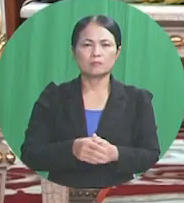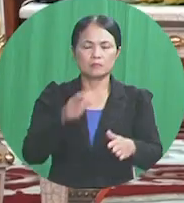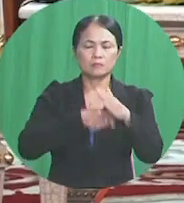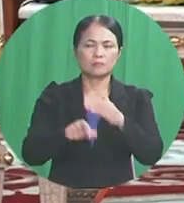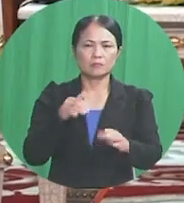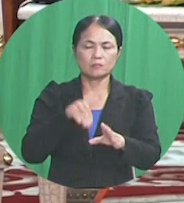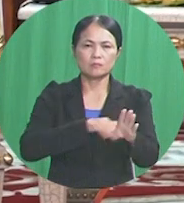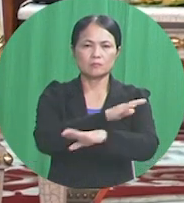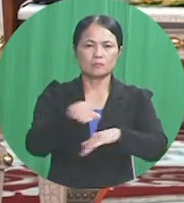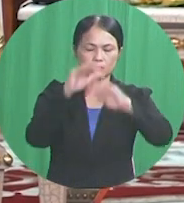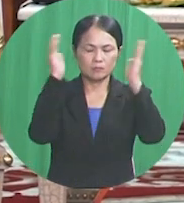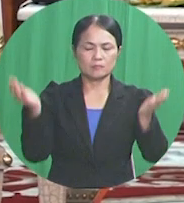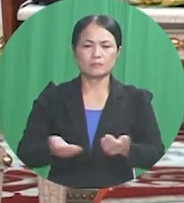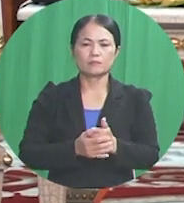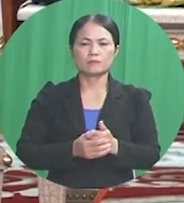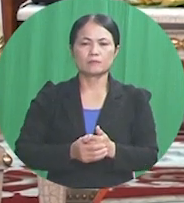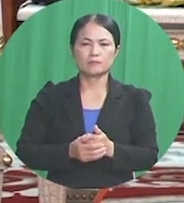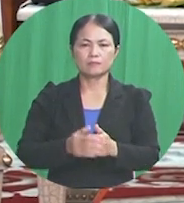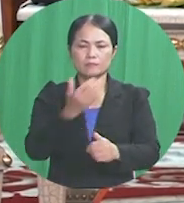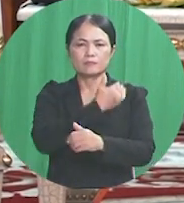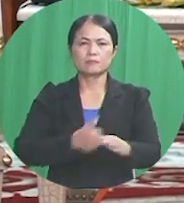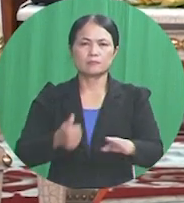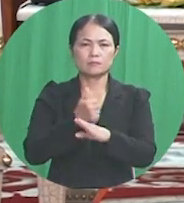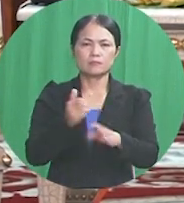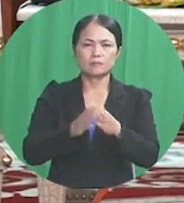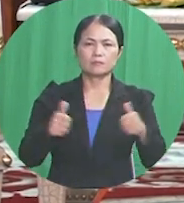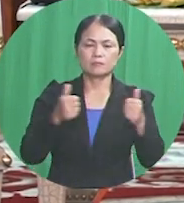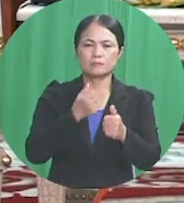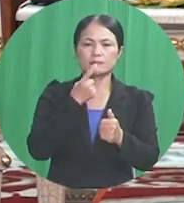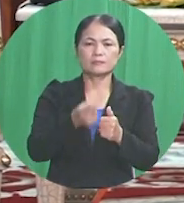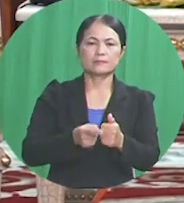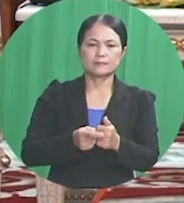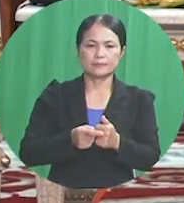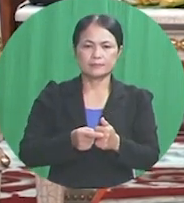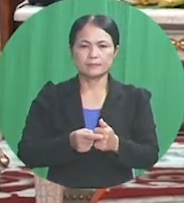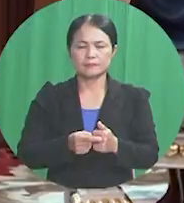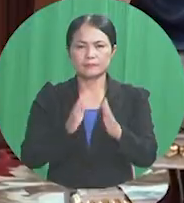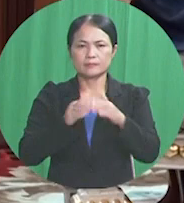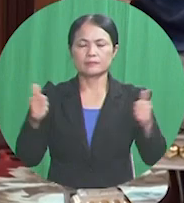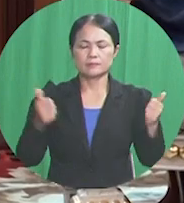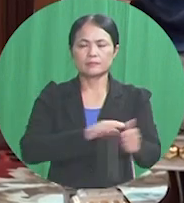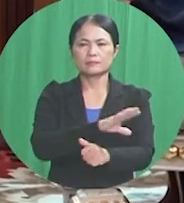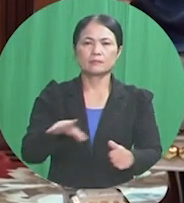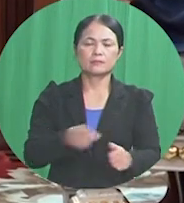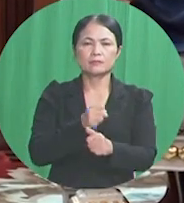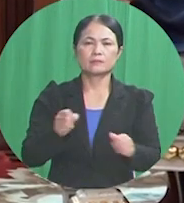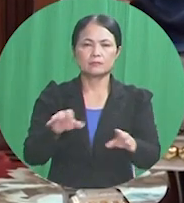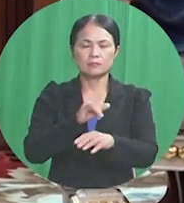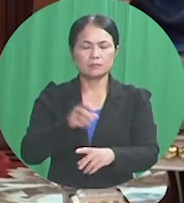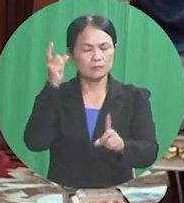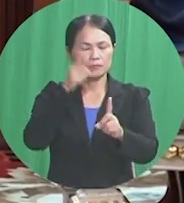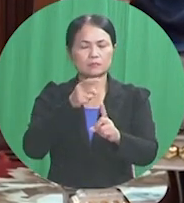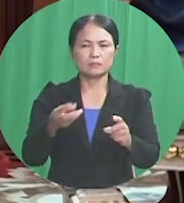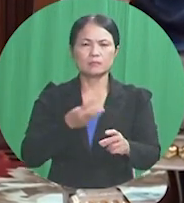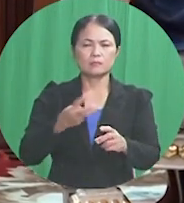มียนในตัวจังสกาลุกสำนักประธานรัฐสภาบานกูบัญชาติดท่ารัฐสภากัมพูชีประกันชอบโกลกาเป